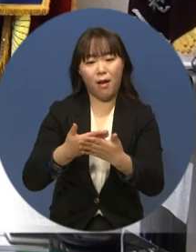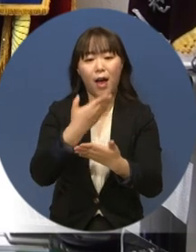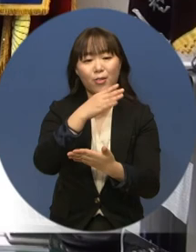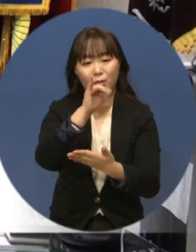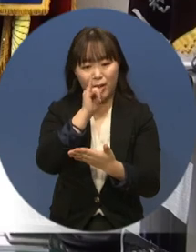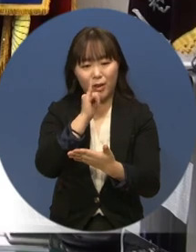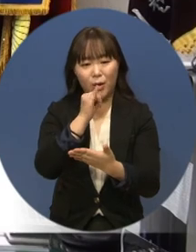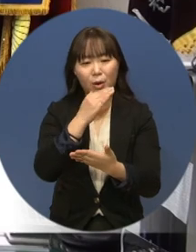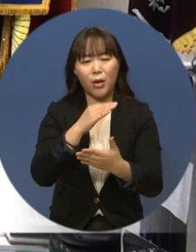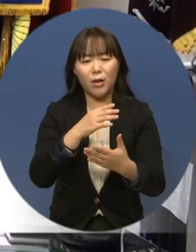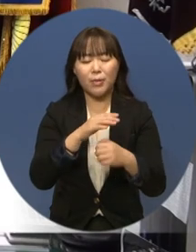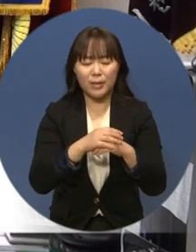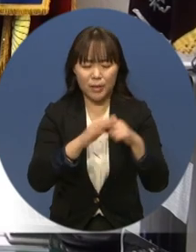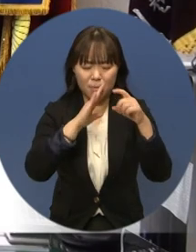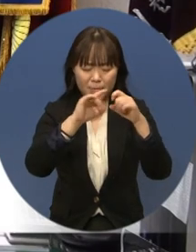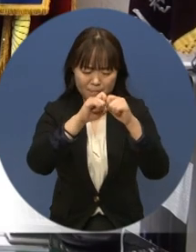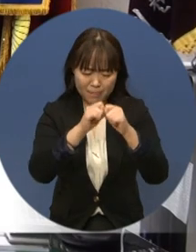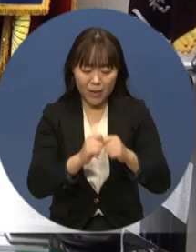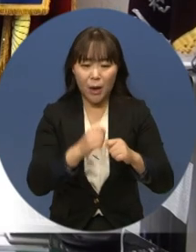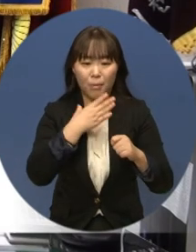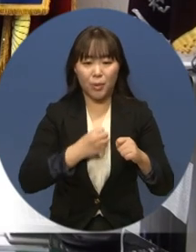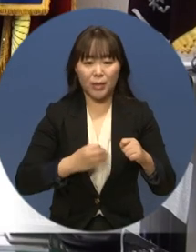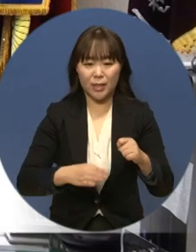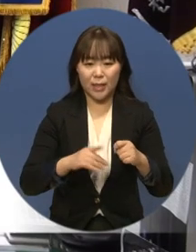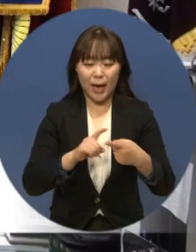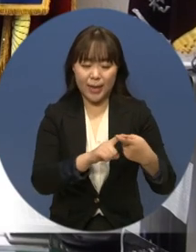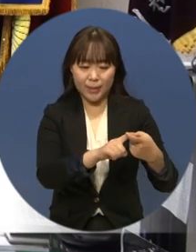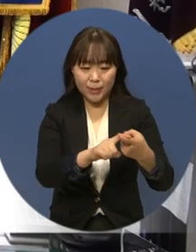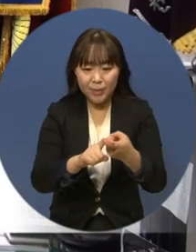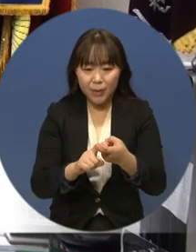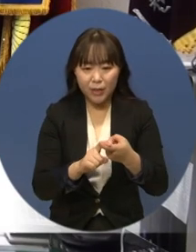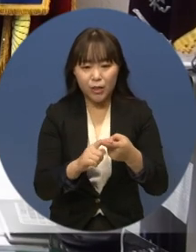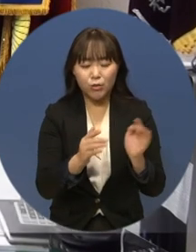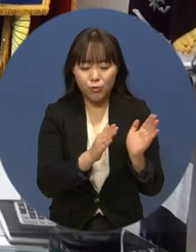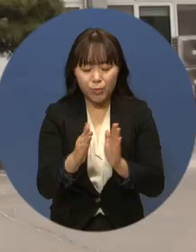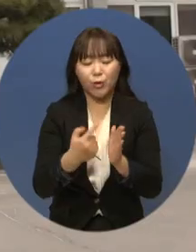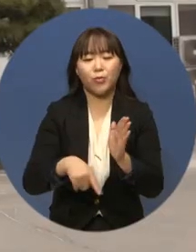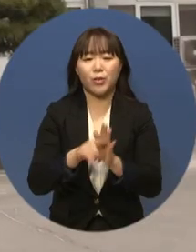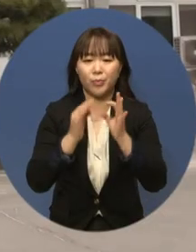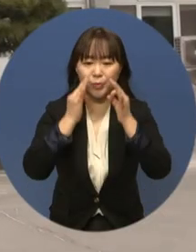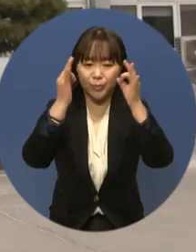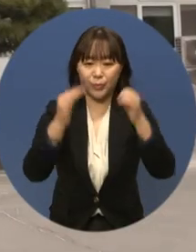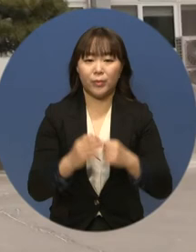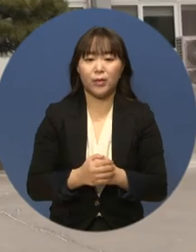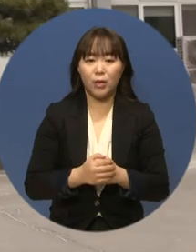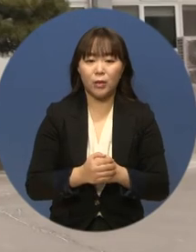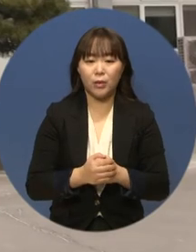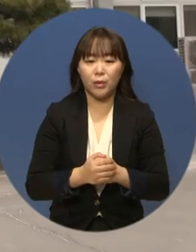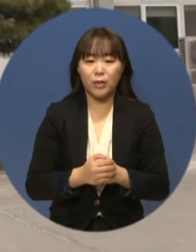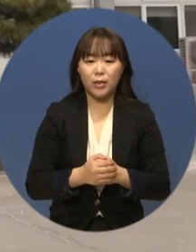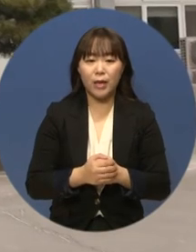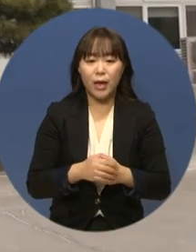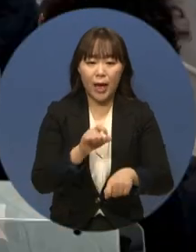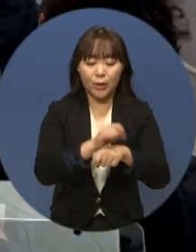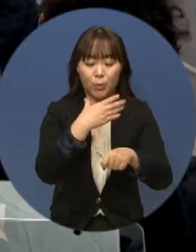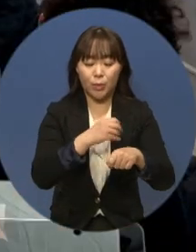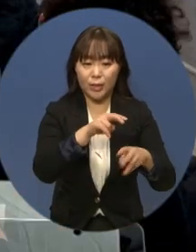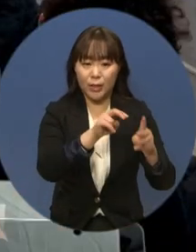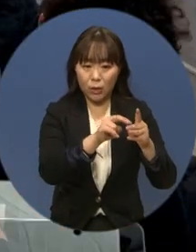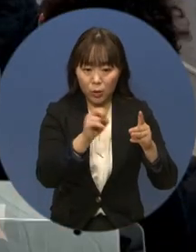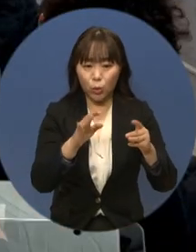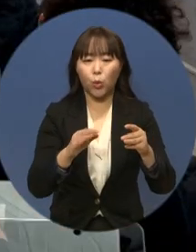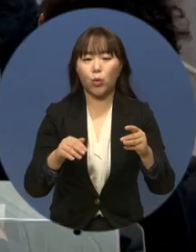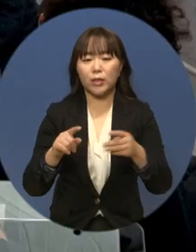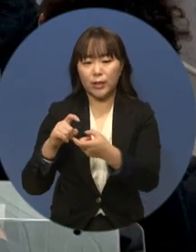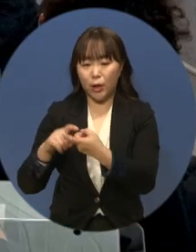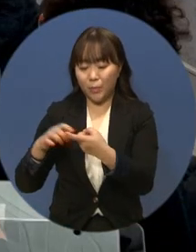있도록 틈새 없는 복지 안전망 구축을 위해 힘쓰겠습니다. 회천 일동 행정복지센터와 복지